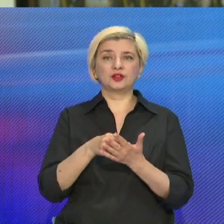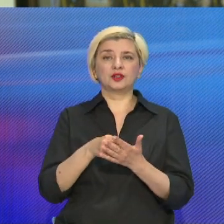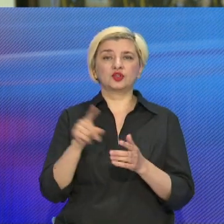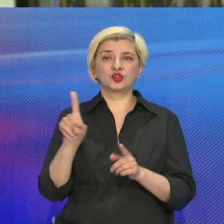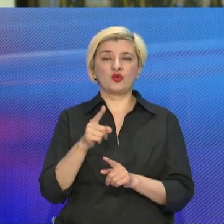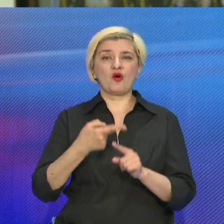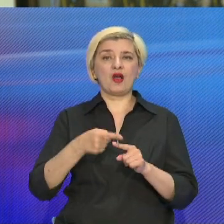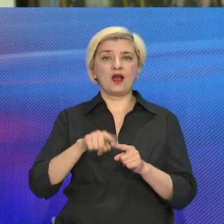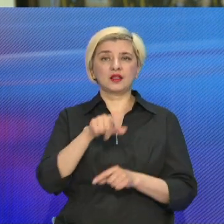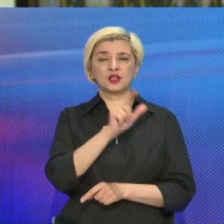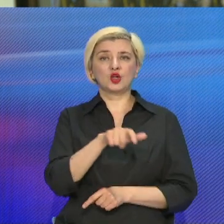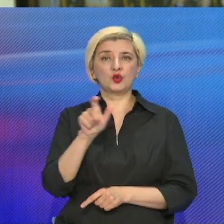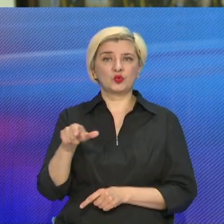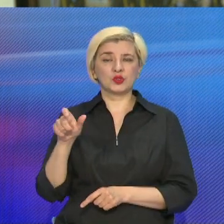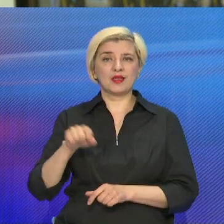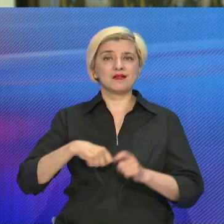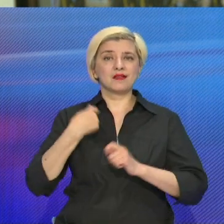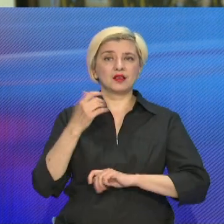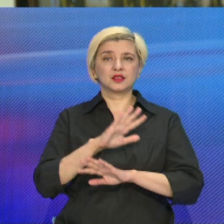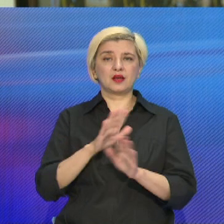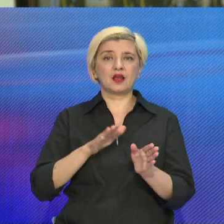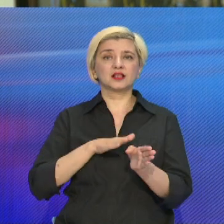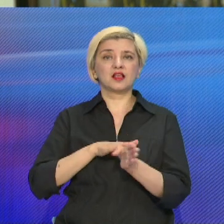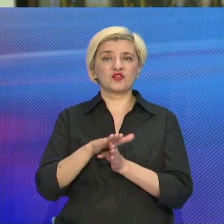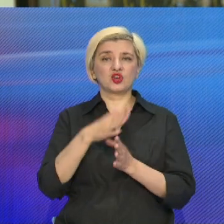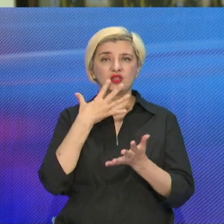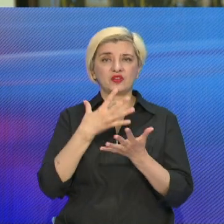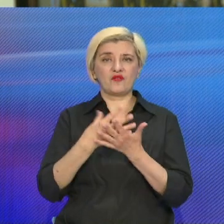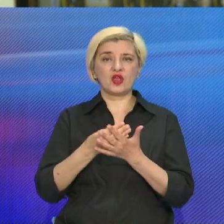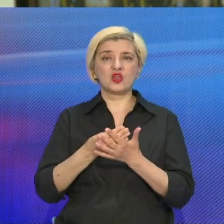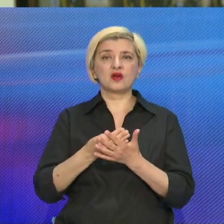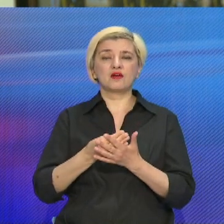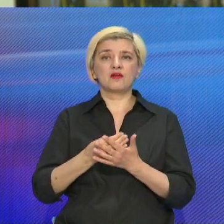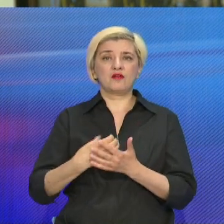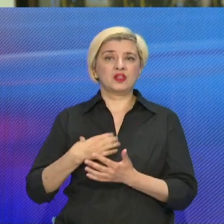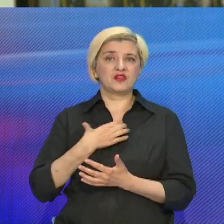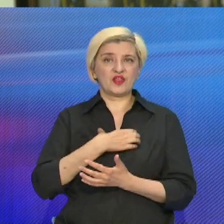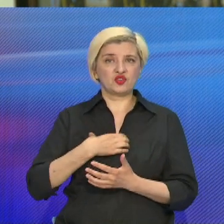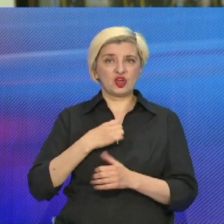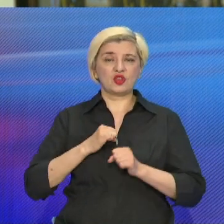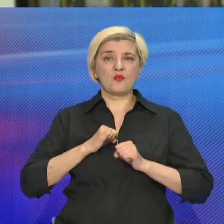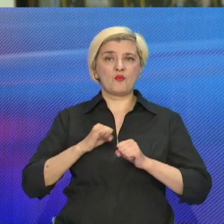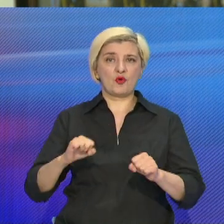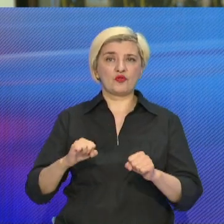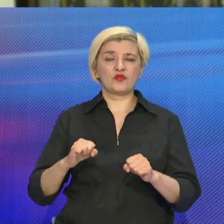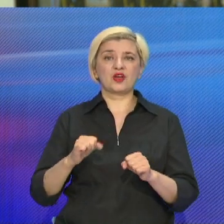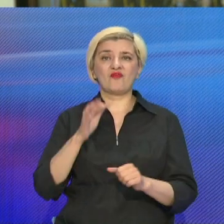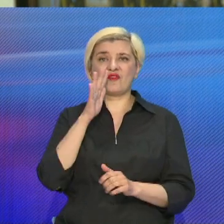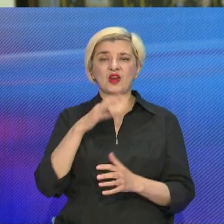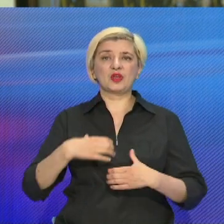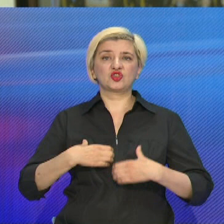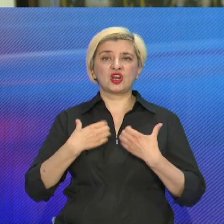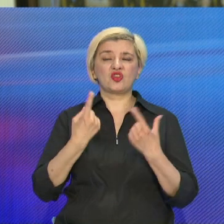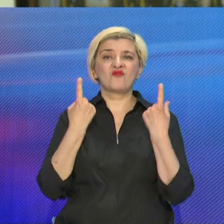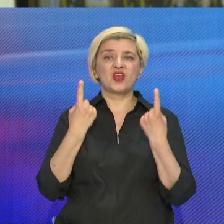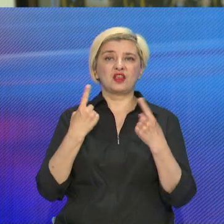эти люди не зря совершили свой священный подвиг во время страшной Великой Отечественной